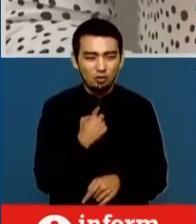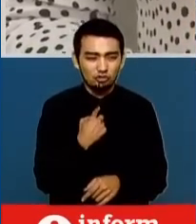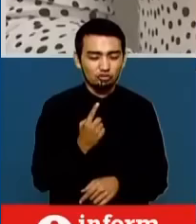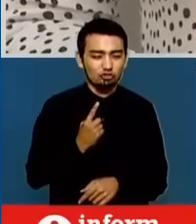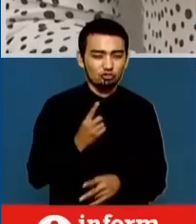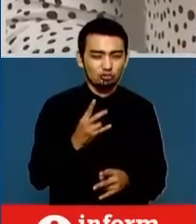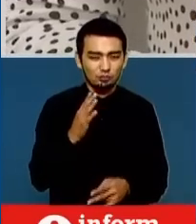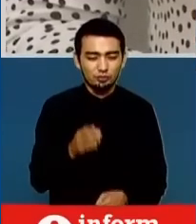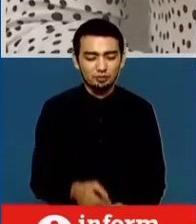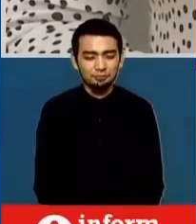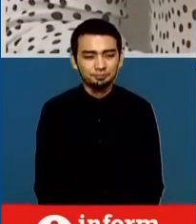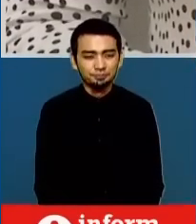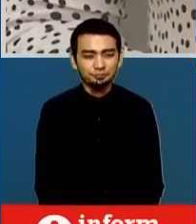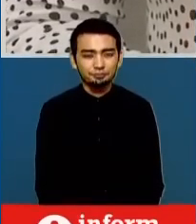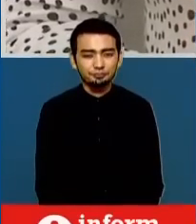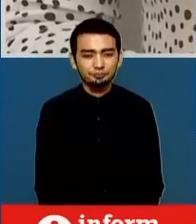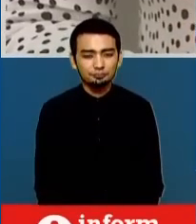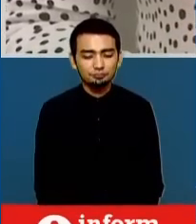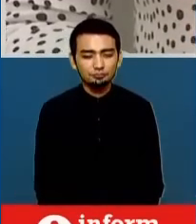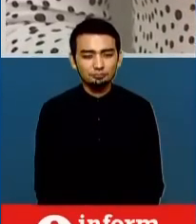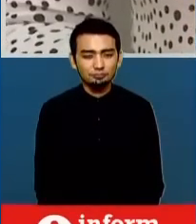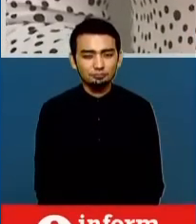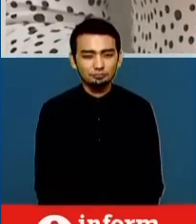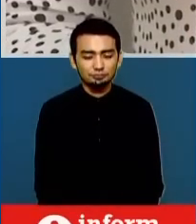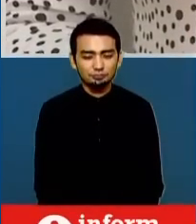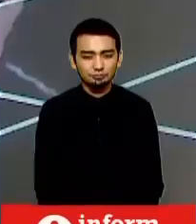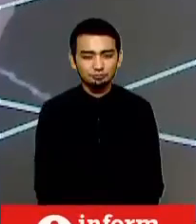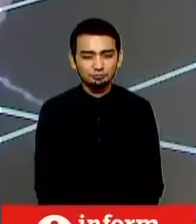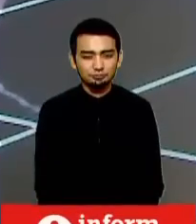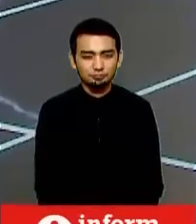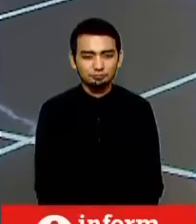керек. Зерке Күбасова, Елдар Жунусканов, Информбюро.